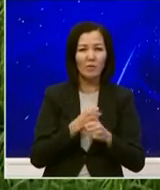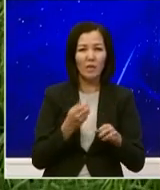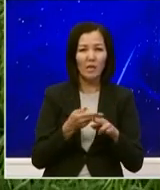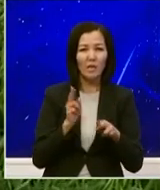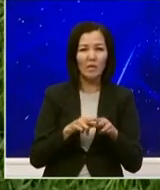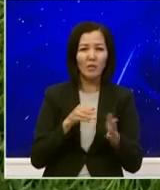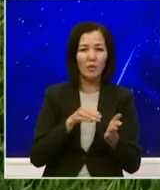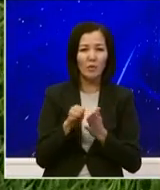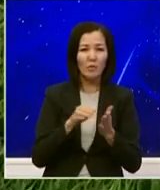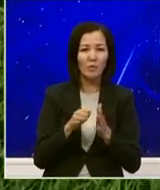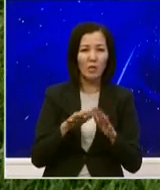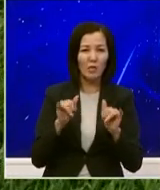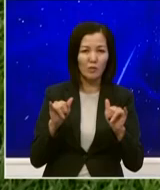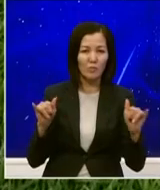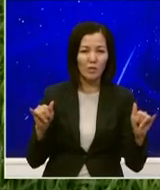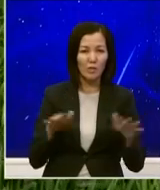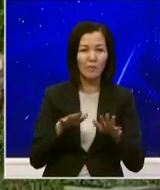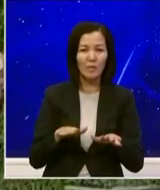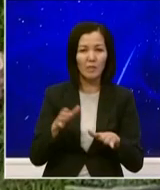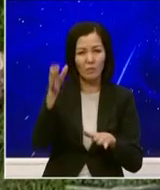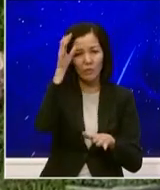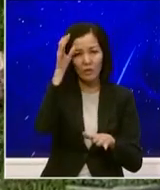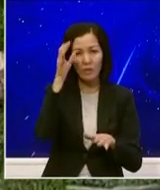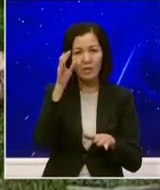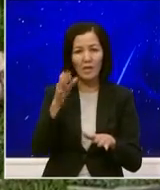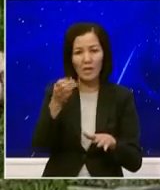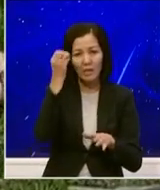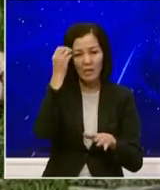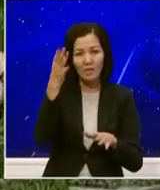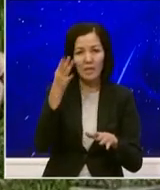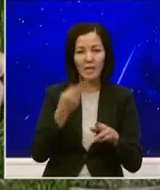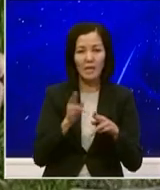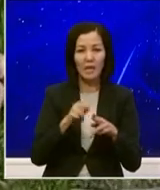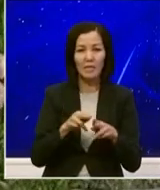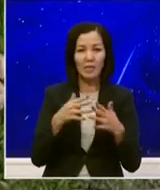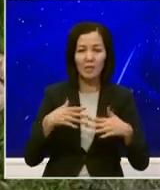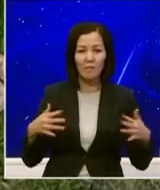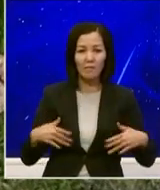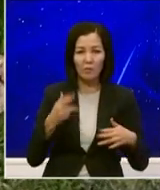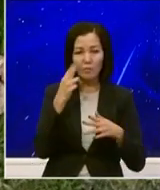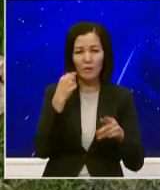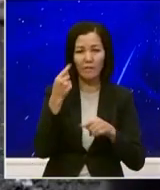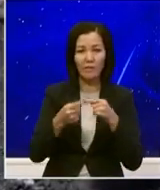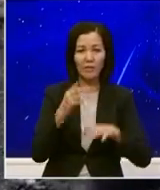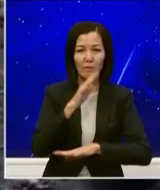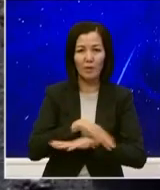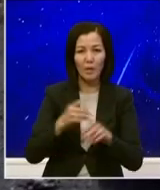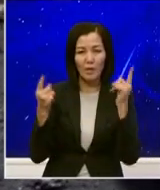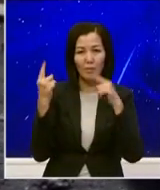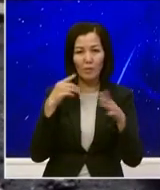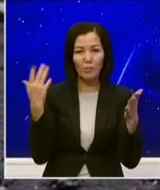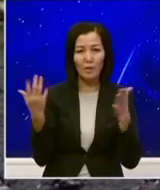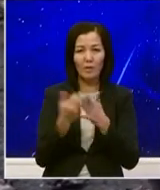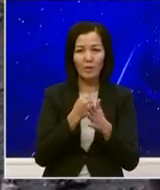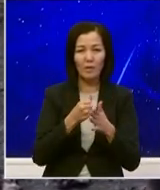милые хрюшки размножаются. Местные ученые, учитывая интеллект этих животных, их привычки и поведение, придумали новый способ